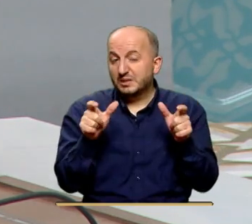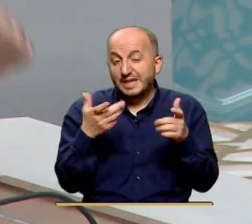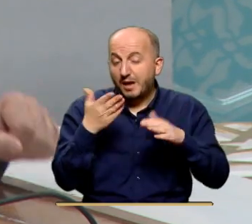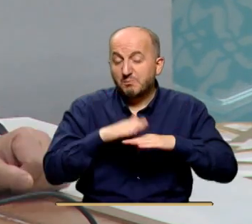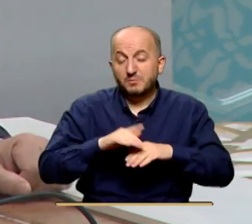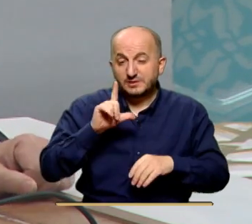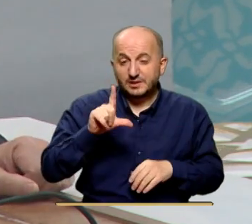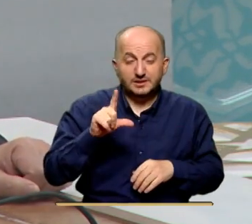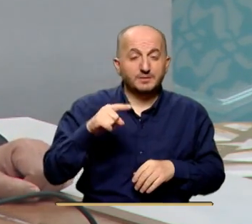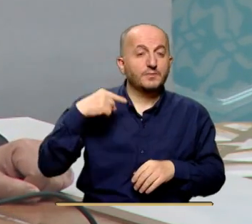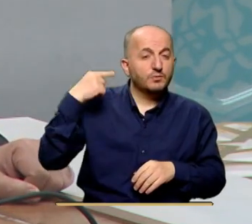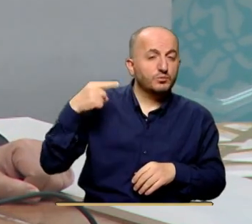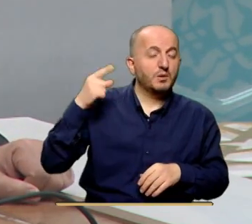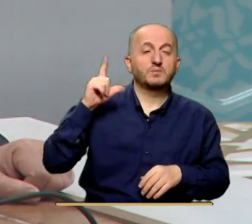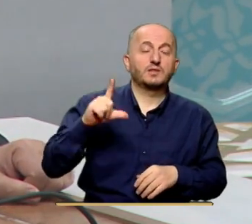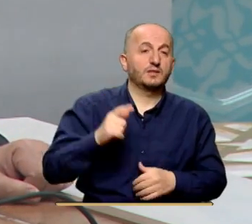ne yapmamız gerekir diye sorgulamamız lazım.